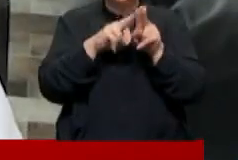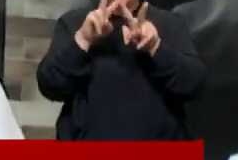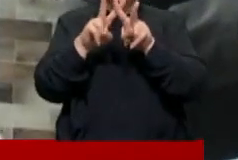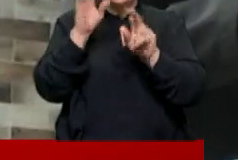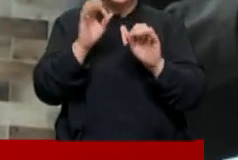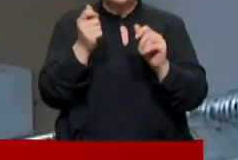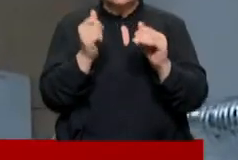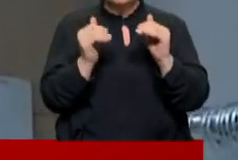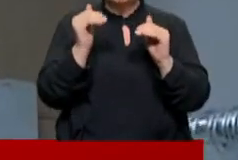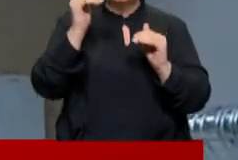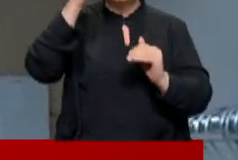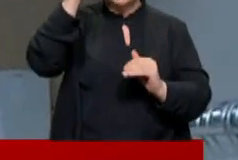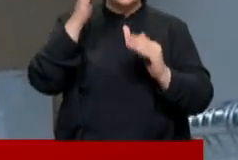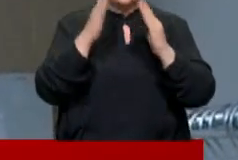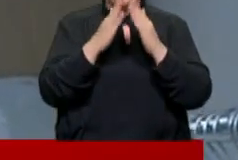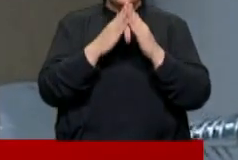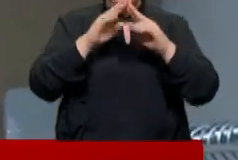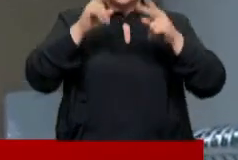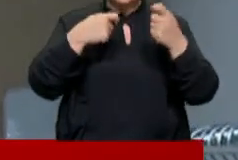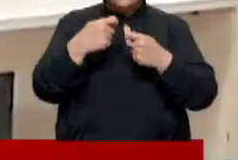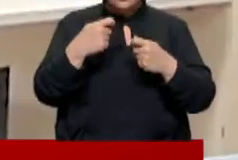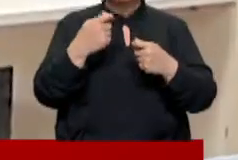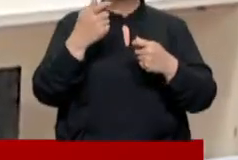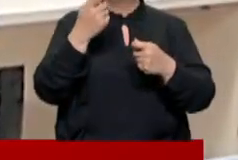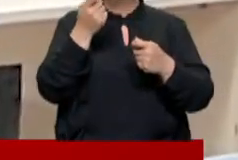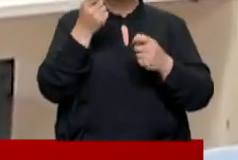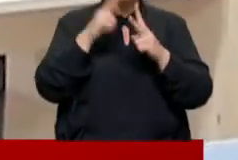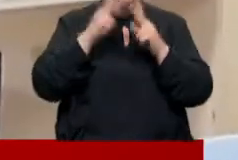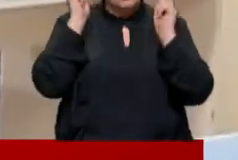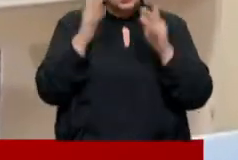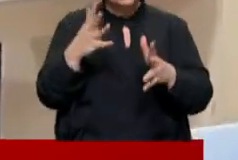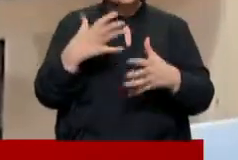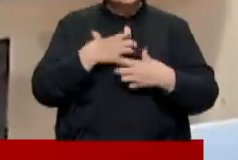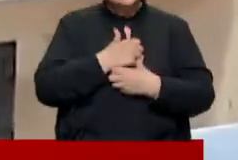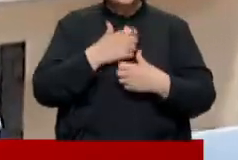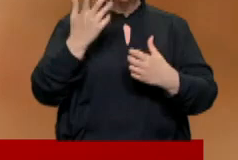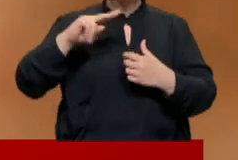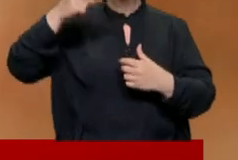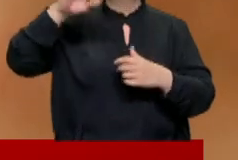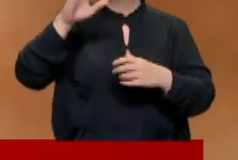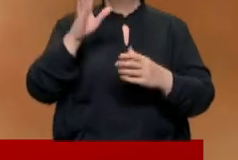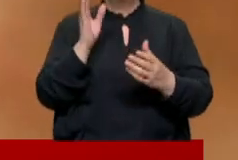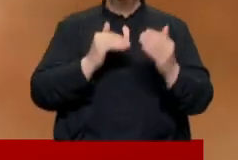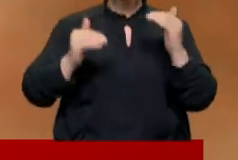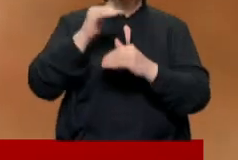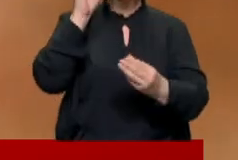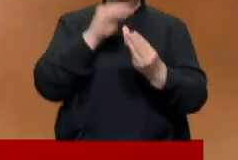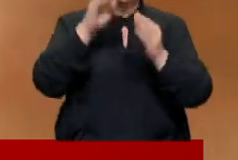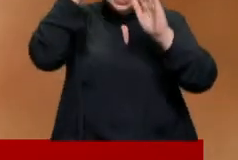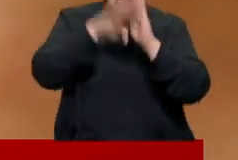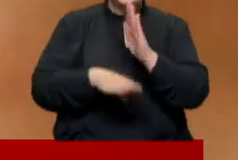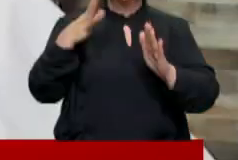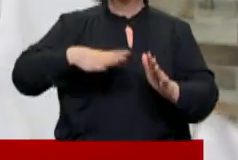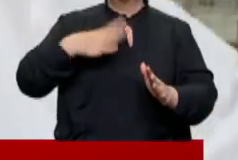devamlı fiyatlar yükseliyor. Konut aboneleri de esnaf da yüksek faturalardan dertli. Somut adım yani kademe değil, yüksek zam oranlarının geri